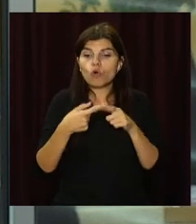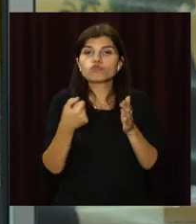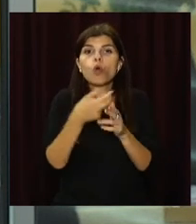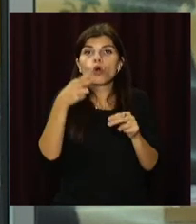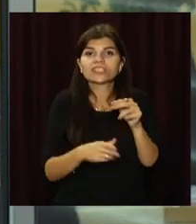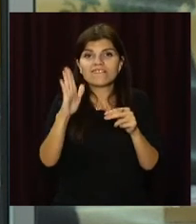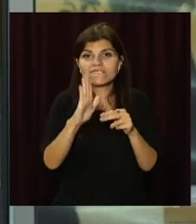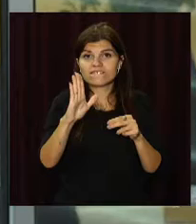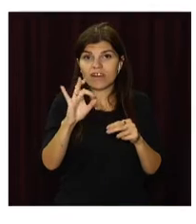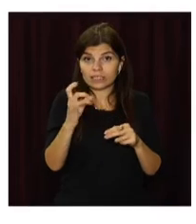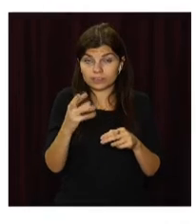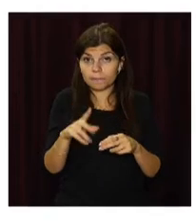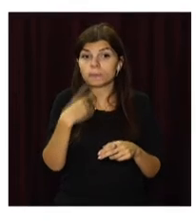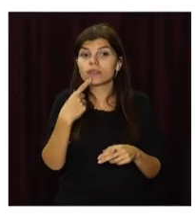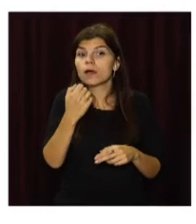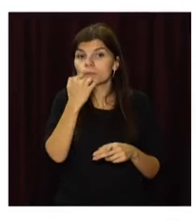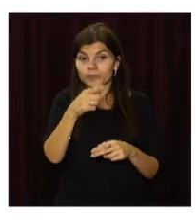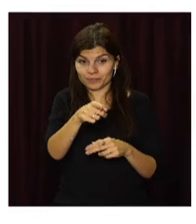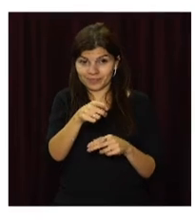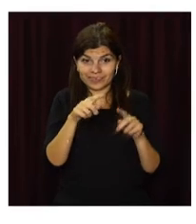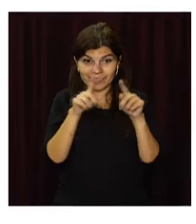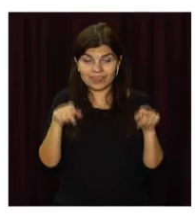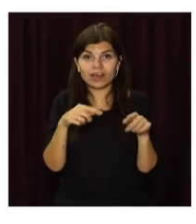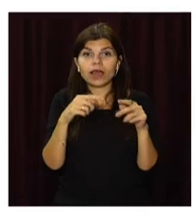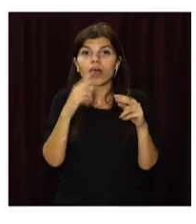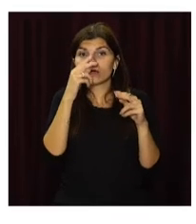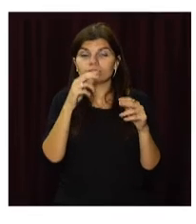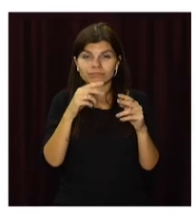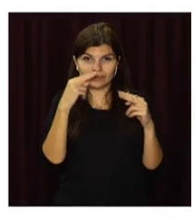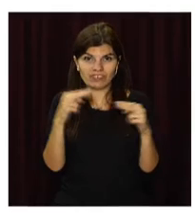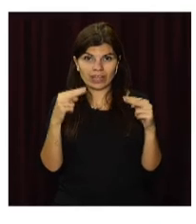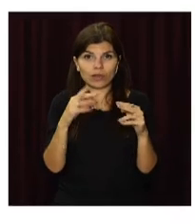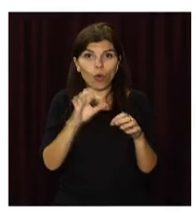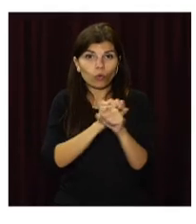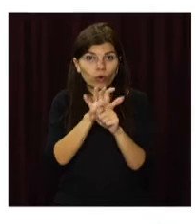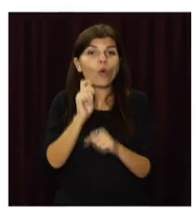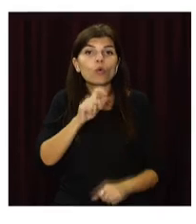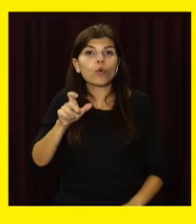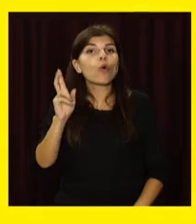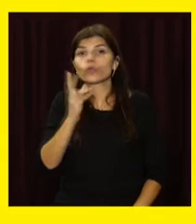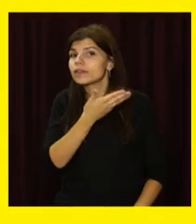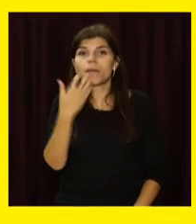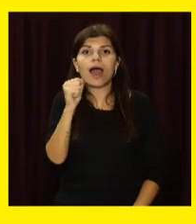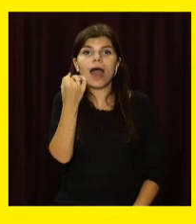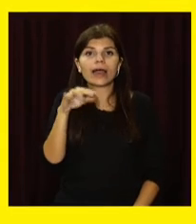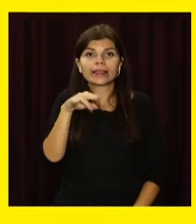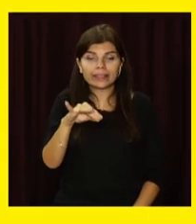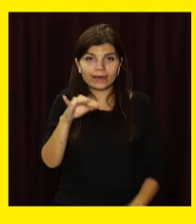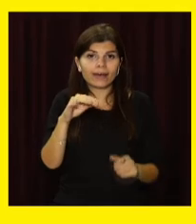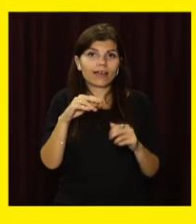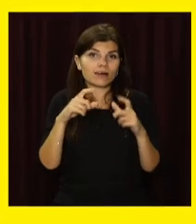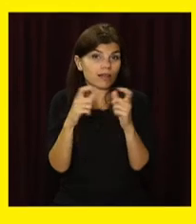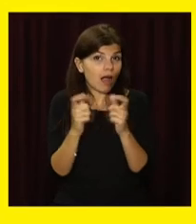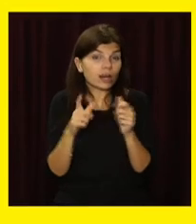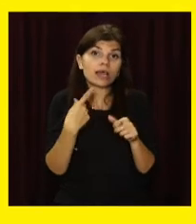Федоров. Завдяки цьому отримати цифровий ковід-сертифікат зможуть українці, в яких немає ID-картки чи закордонного біометричного